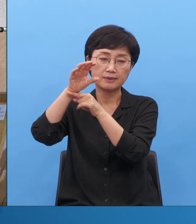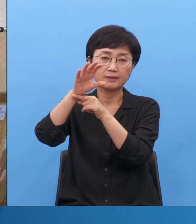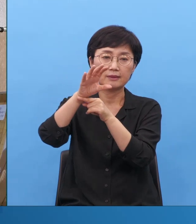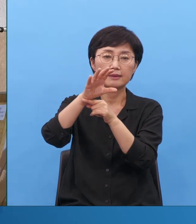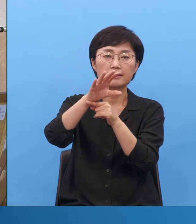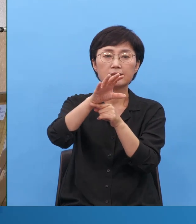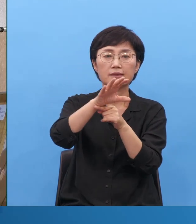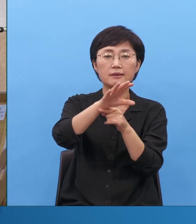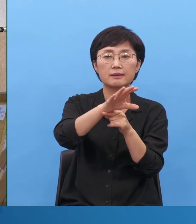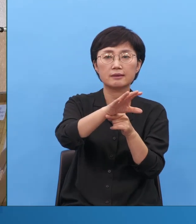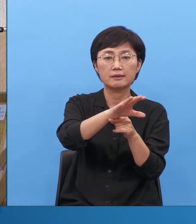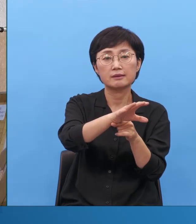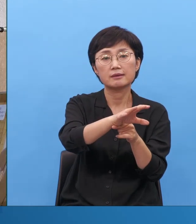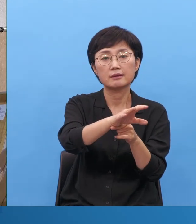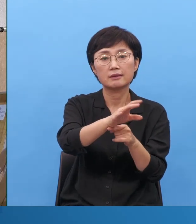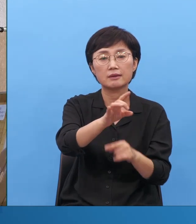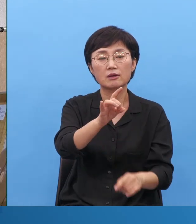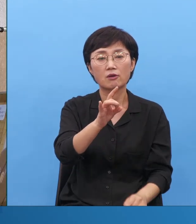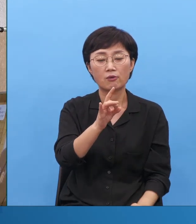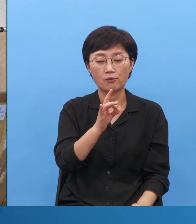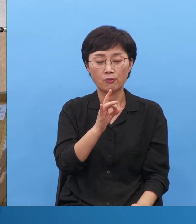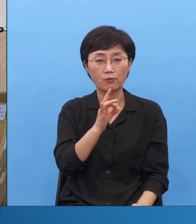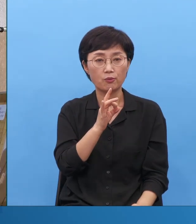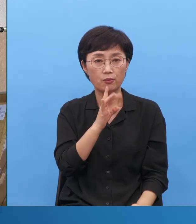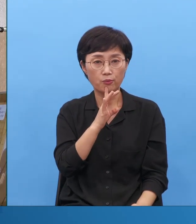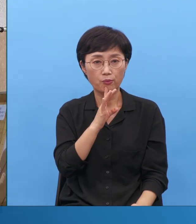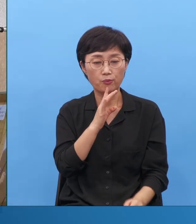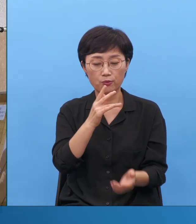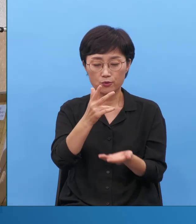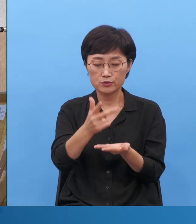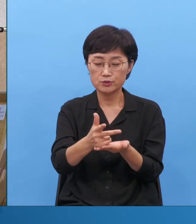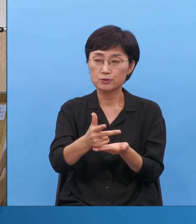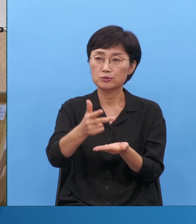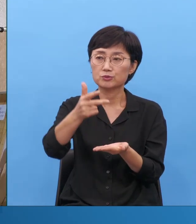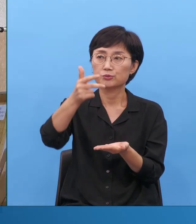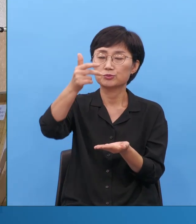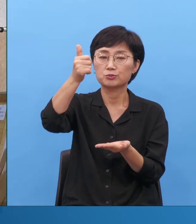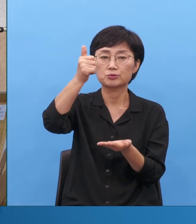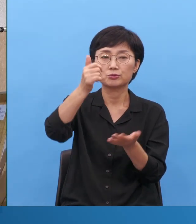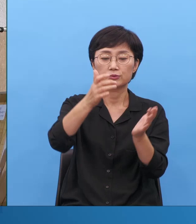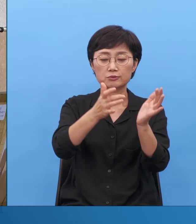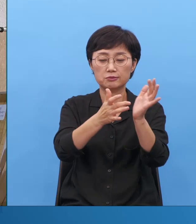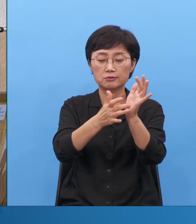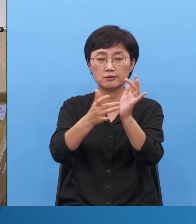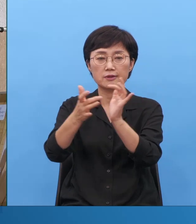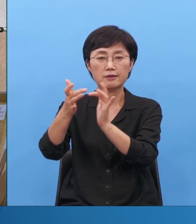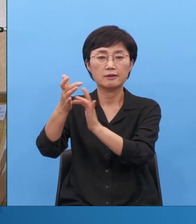내 세상의 빛은 오직 주